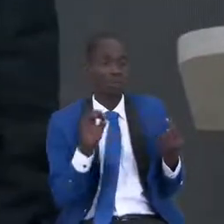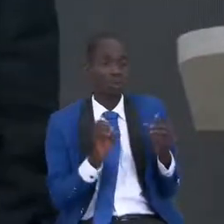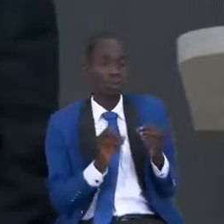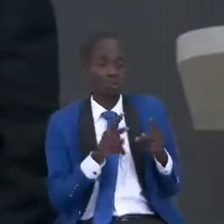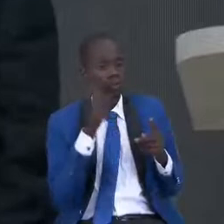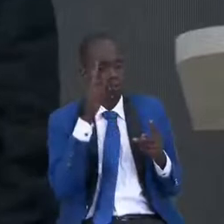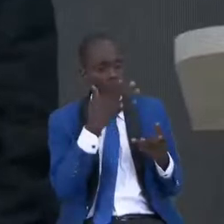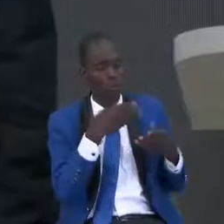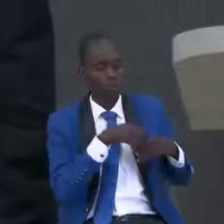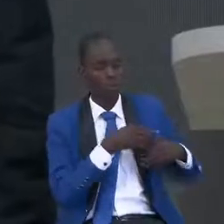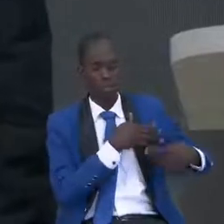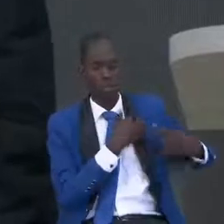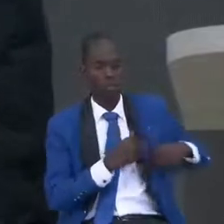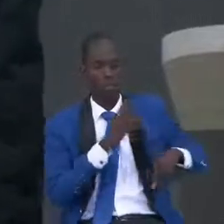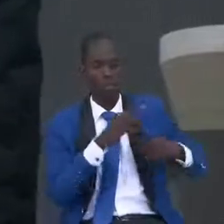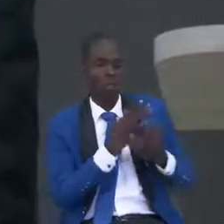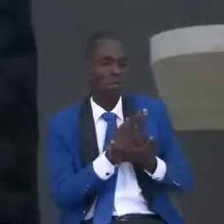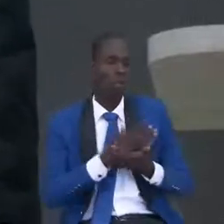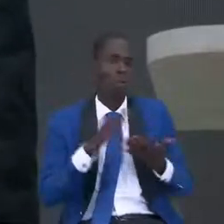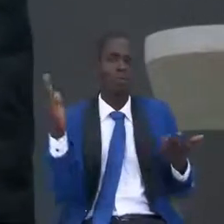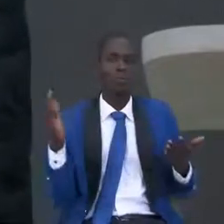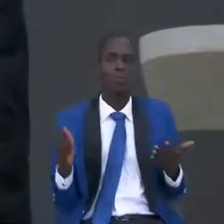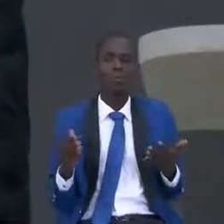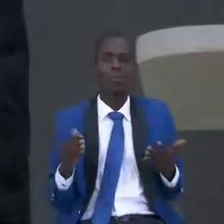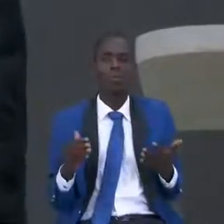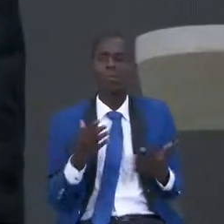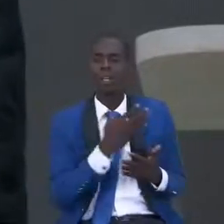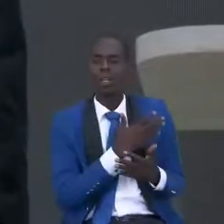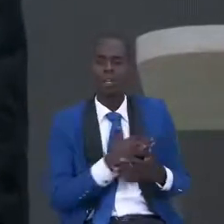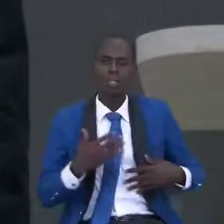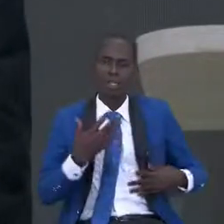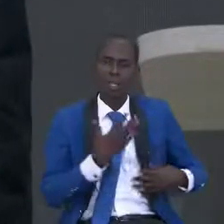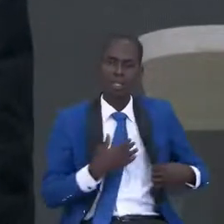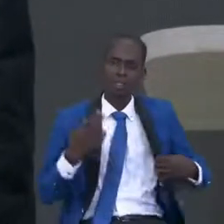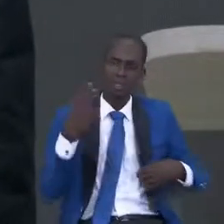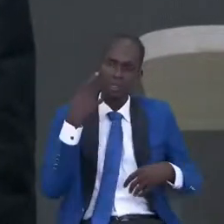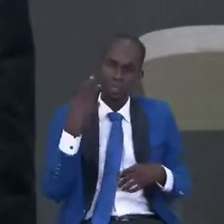Va-t'en. Et une idée vient. Et je me suis à la porte.